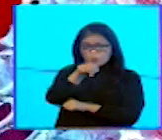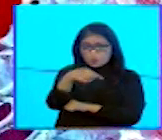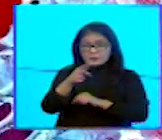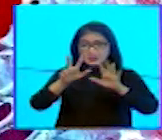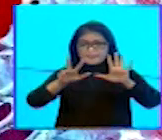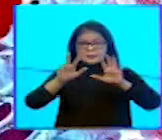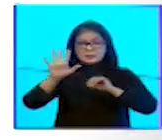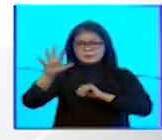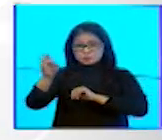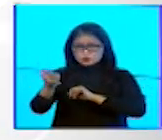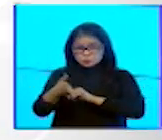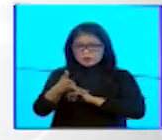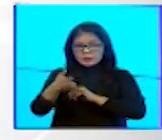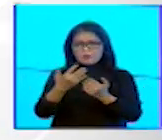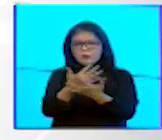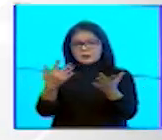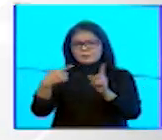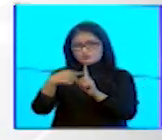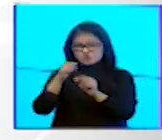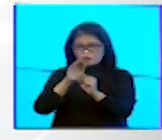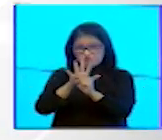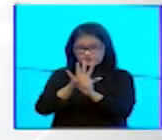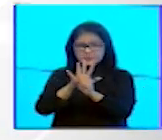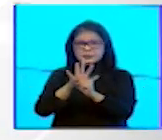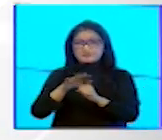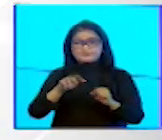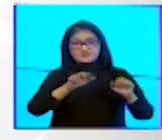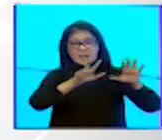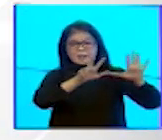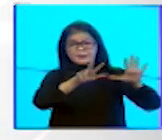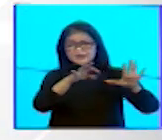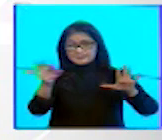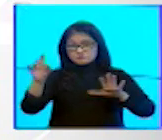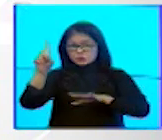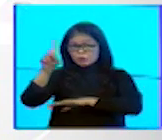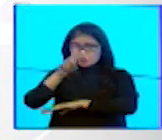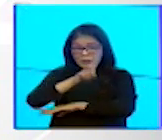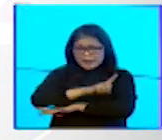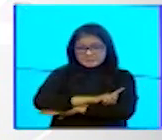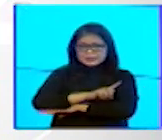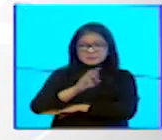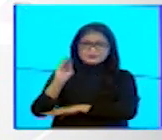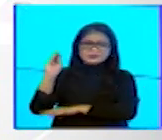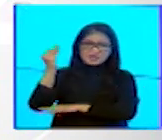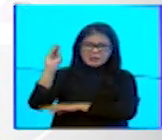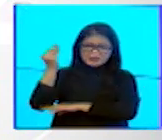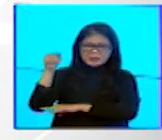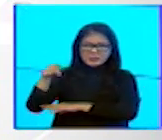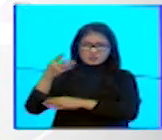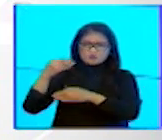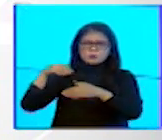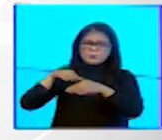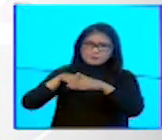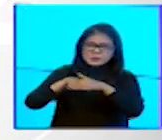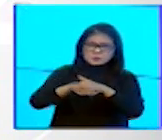orang. Dari total 8.000 kasus lebih dalam satu hari, Provinsi DKI Jakarta menjadi penyumbang terbanyak.